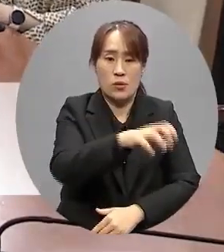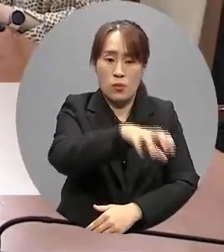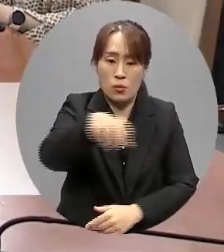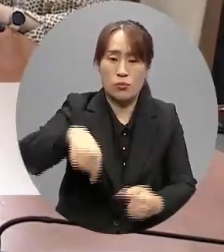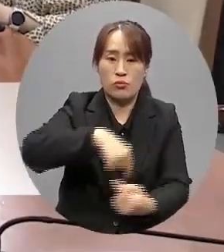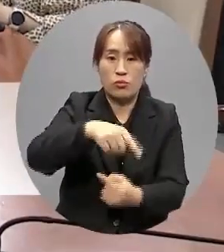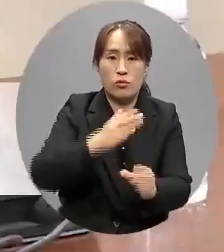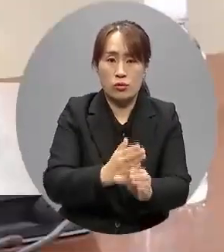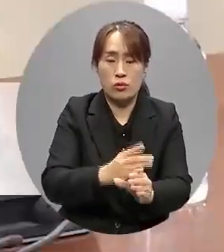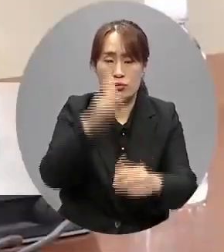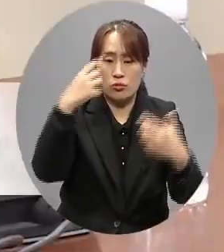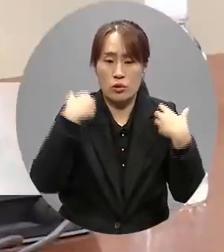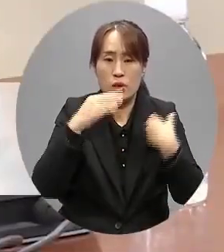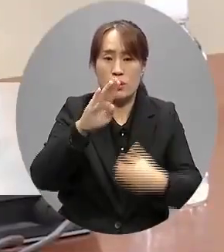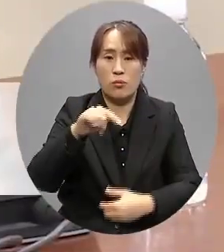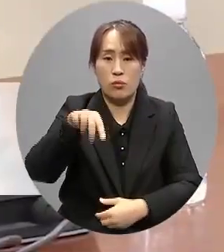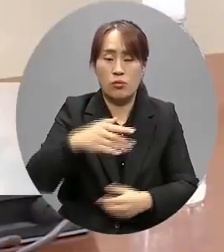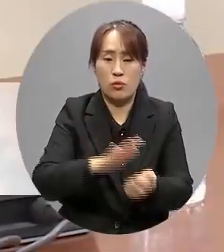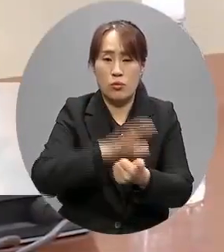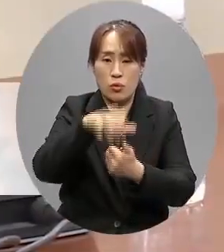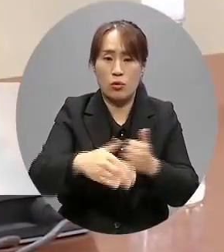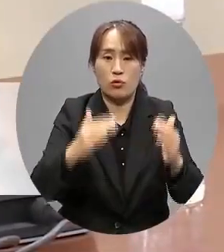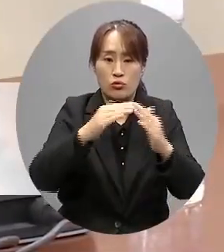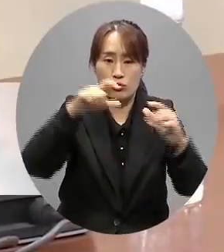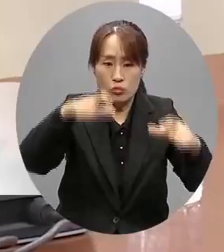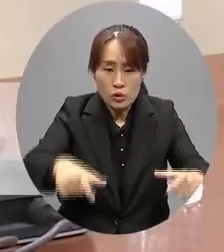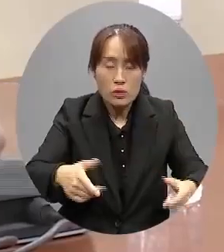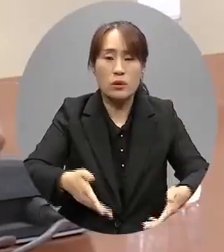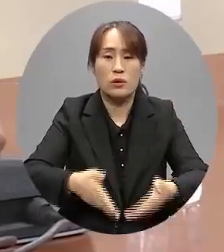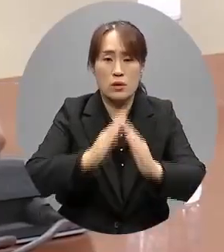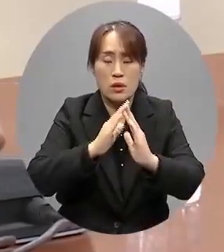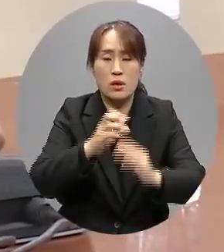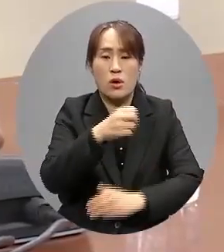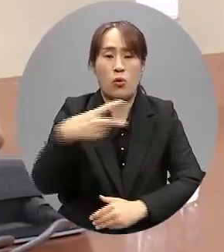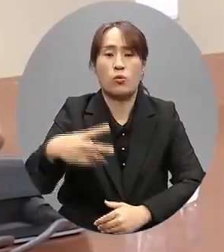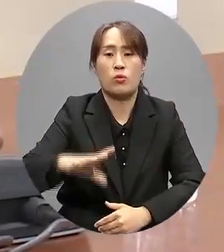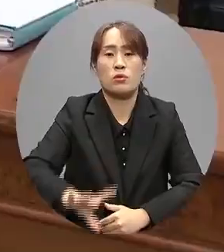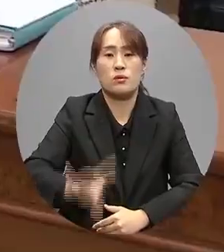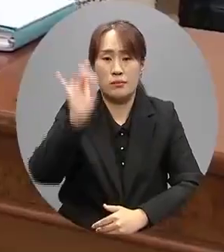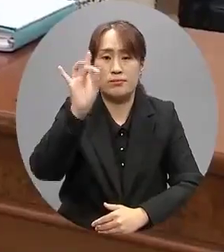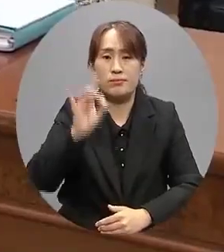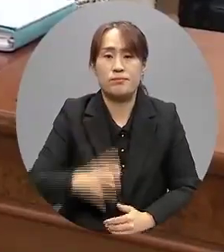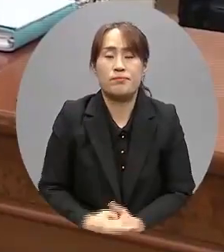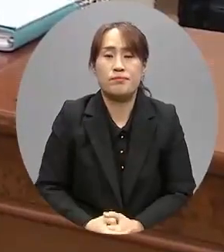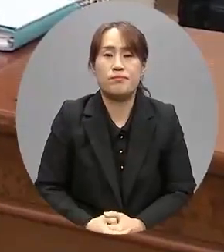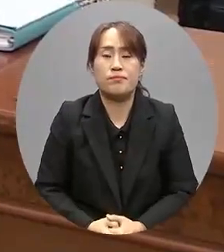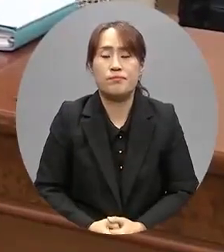운영 중인 국립 보훈 요양원이 군 단위에 들어서는 건 영동군이 처음입니다 l